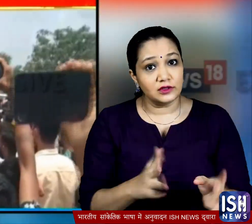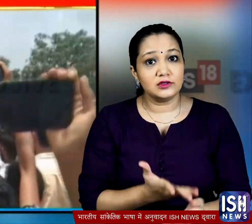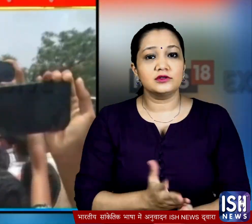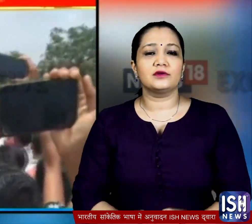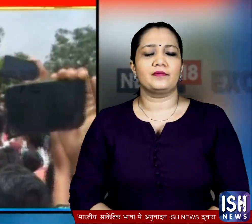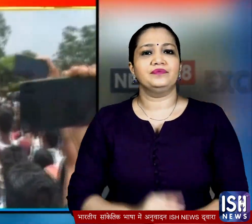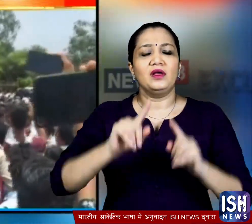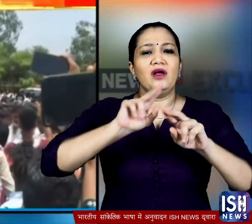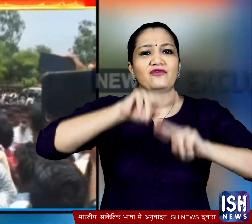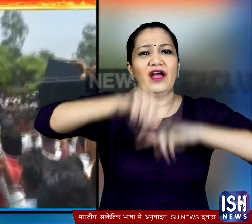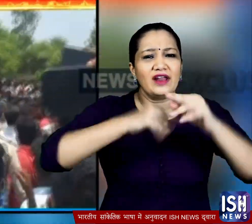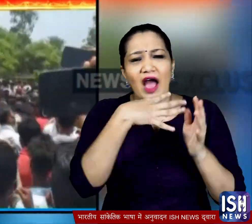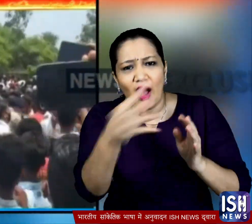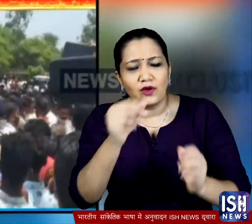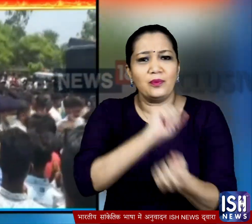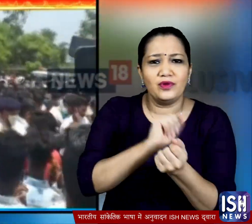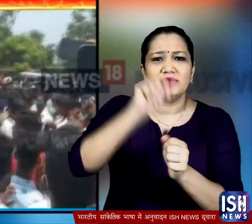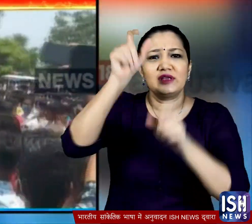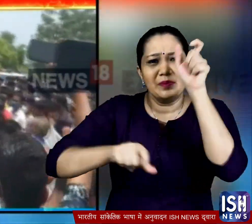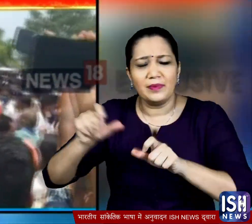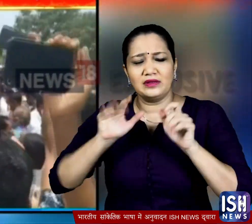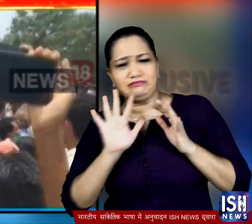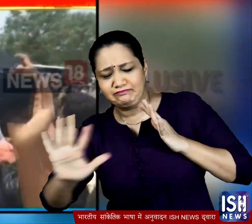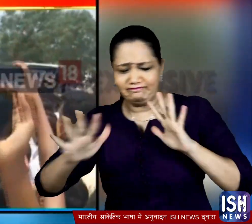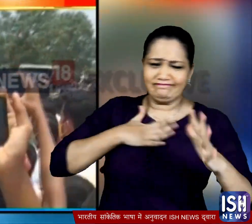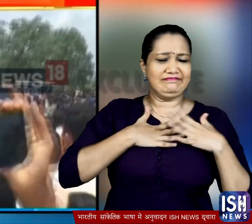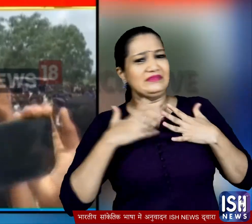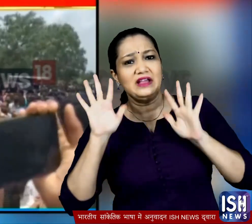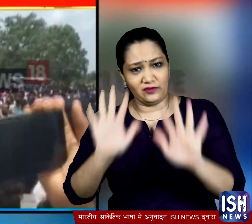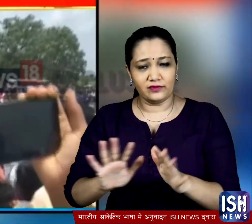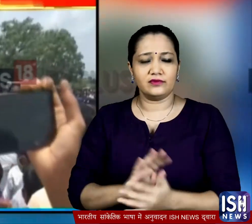इस बीच प्लांट के बाहर पुलिस और इलाके के लोगों के बीच धक्का मुक्की भी हुई।